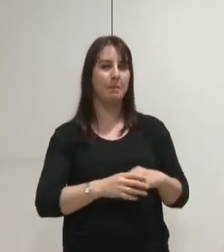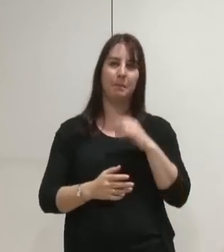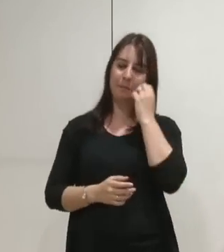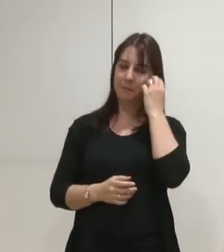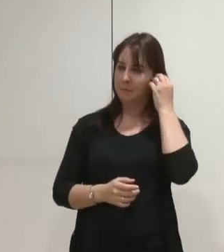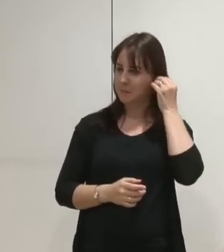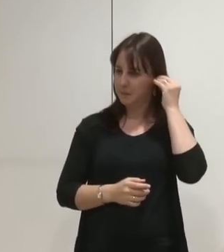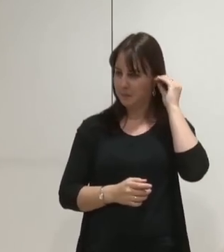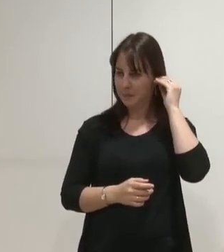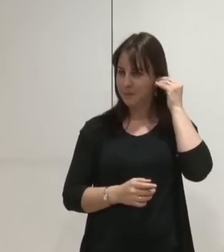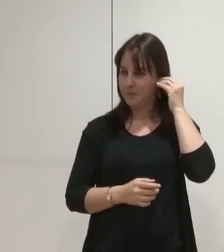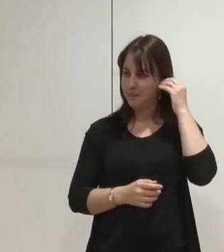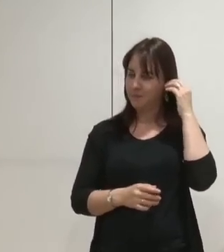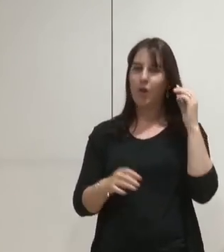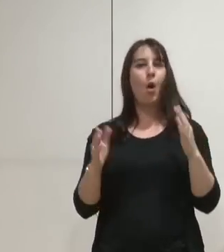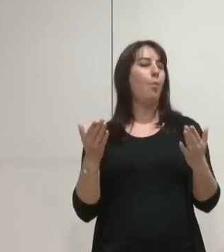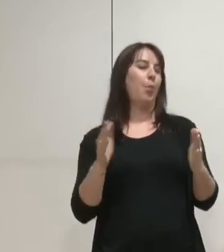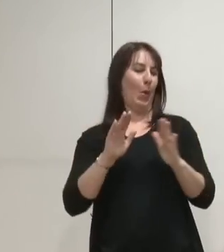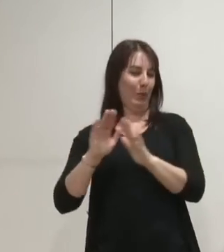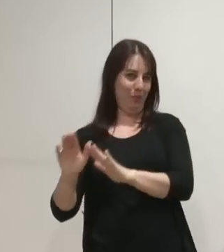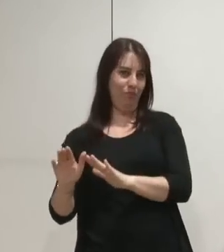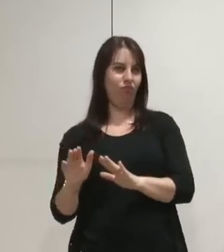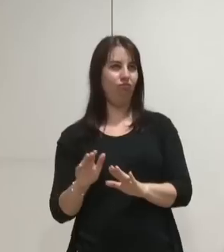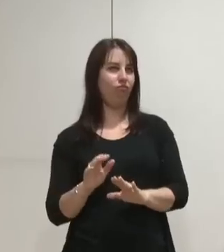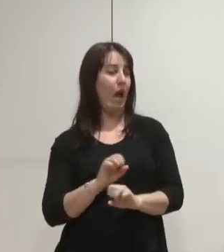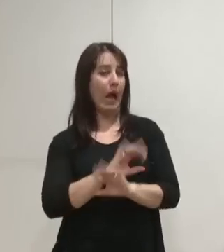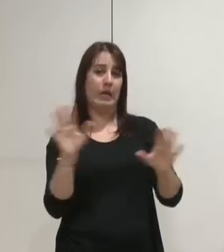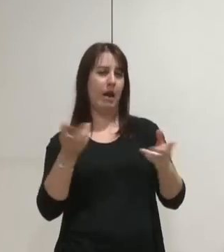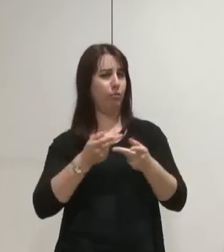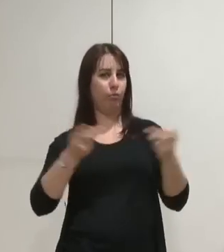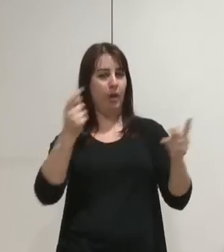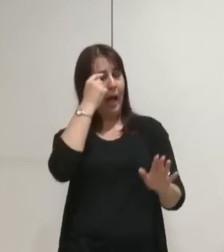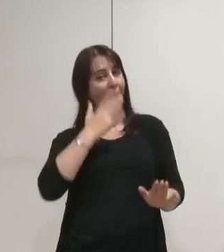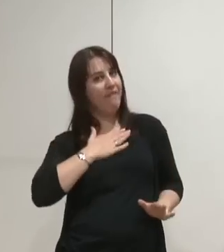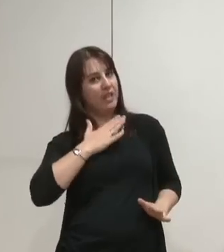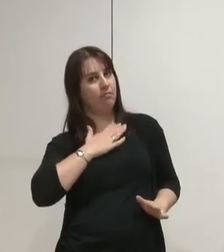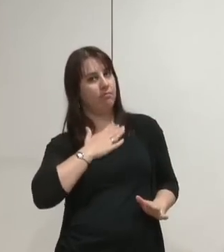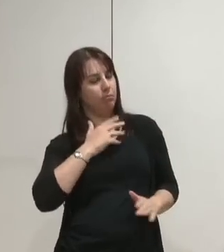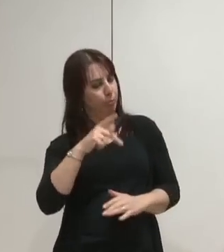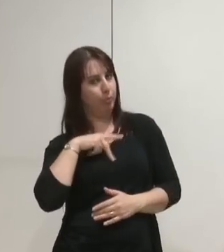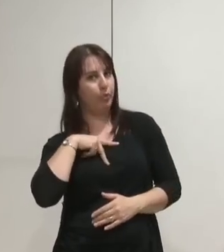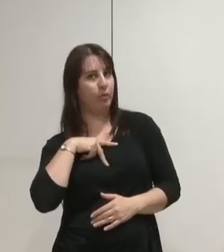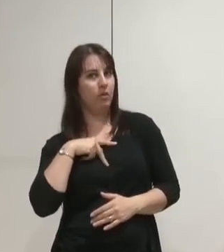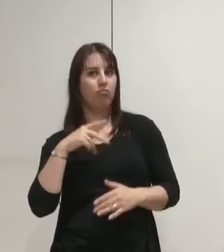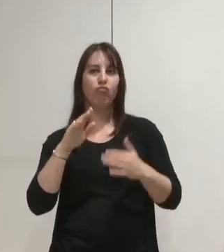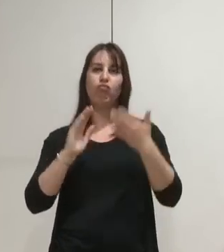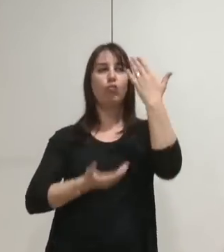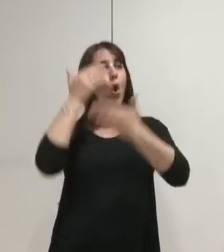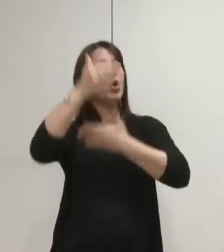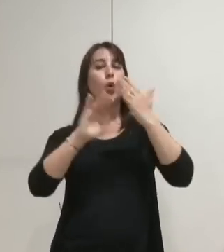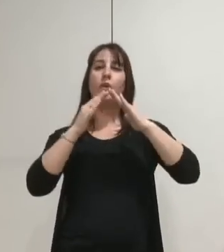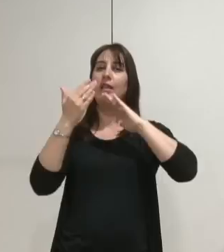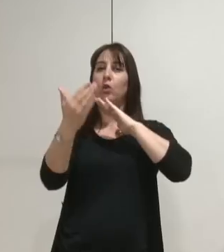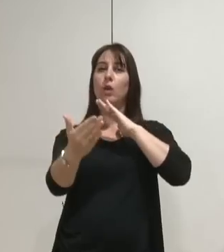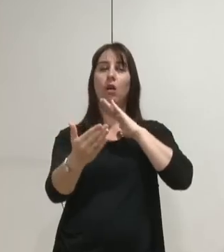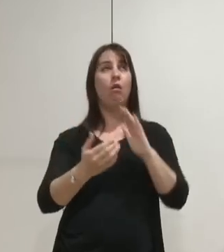faire soyons en clair tout de suite moi je vous le dis je vous donne mon avis personnel a priori cette idée de journée des tuiles c'est